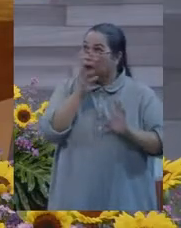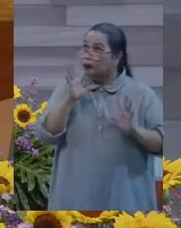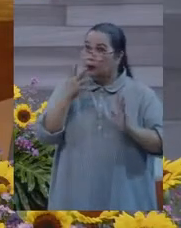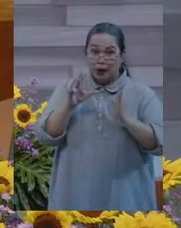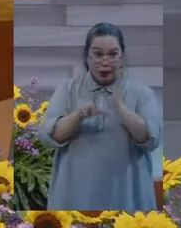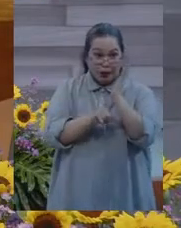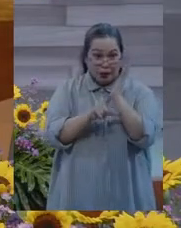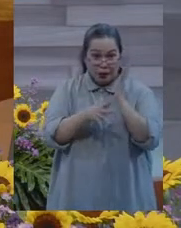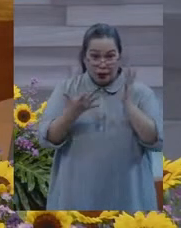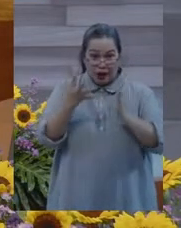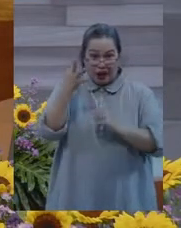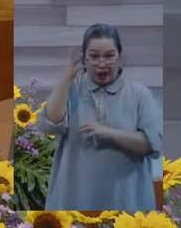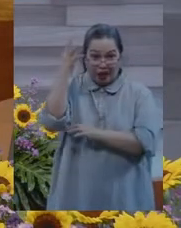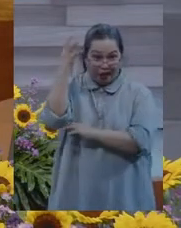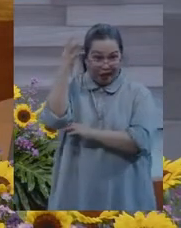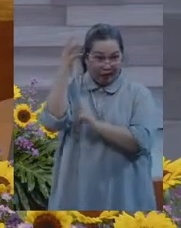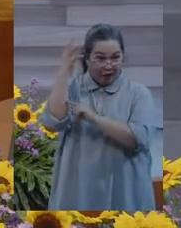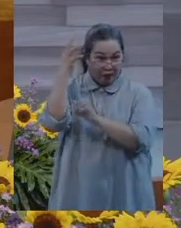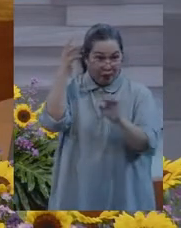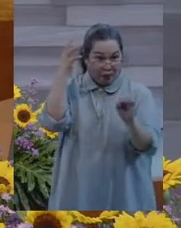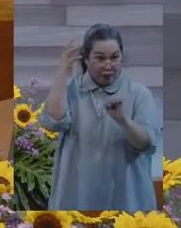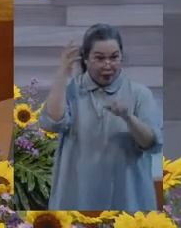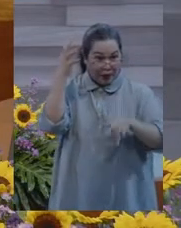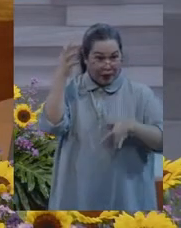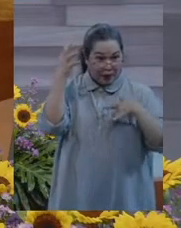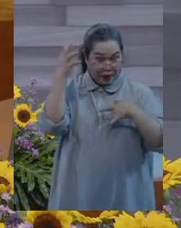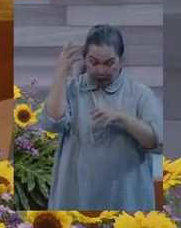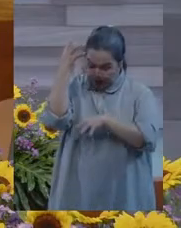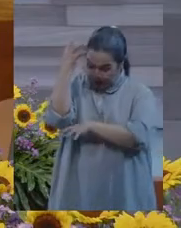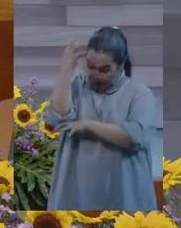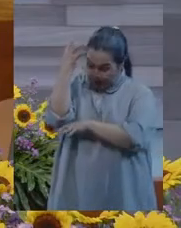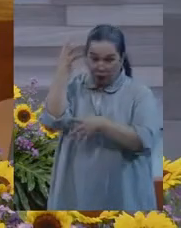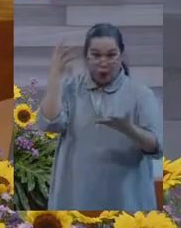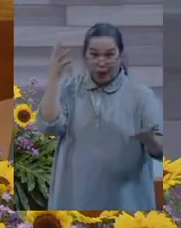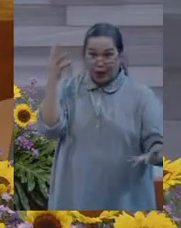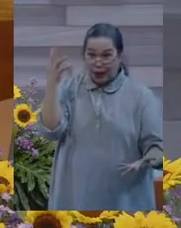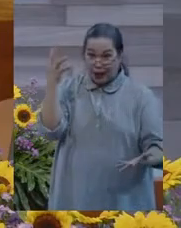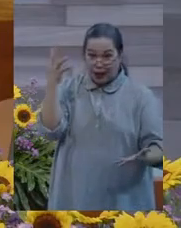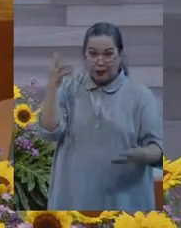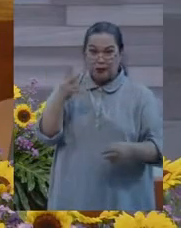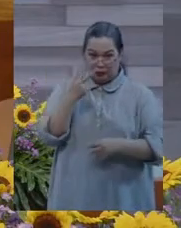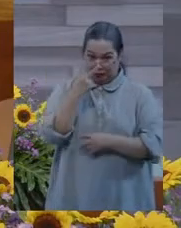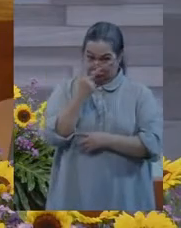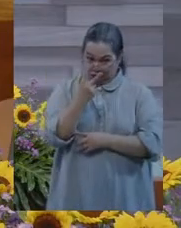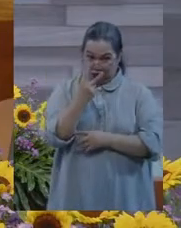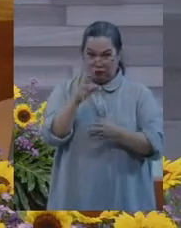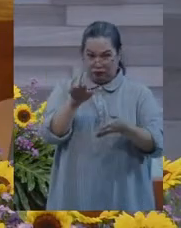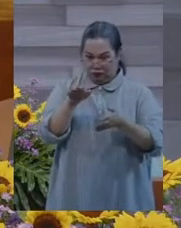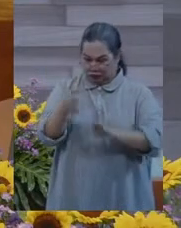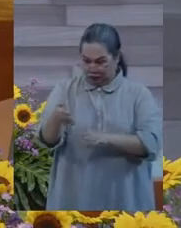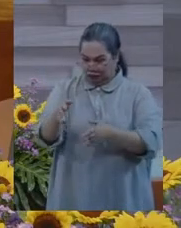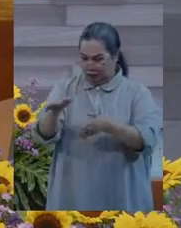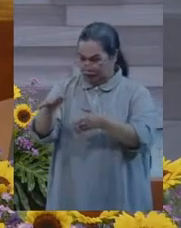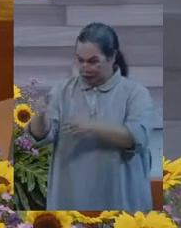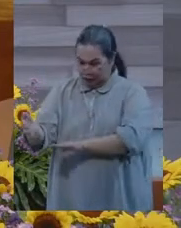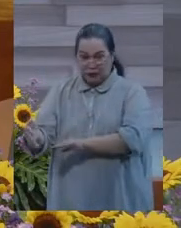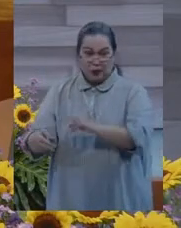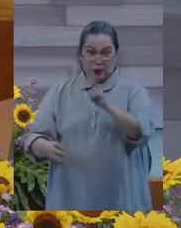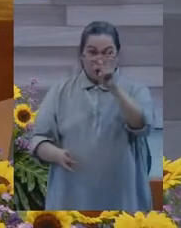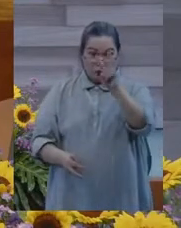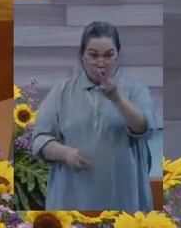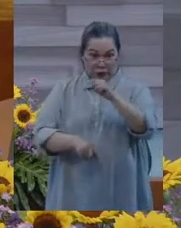dahon, walang buhay, walang ugat, twice dead.